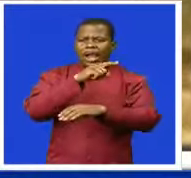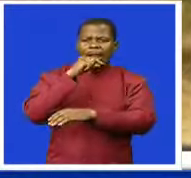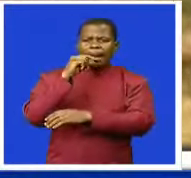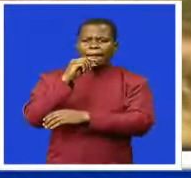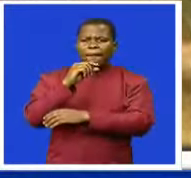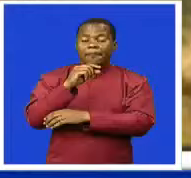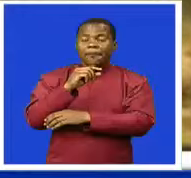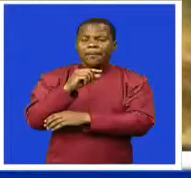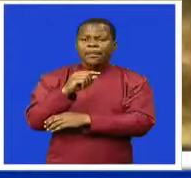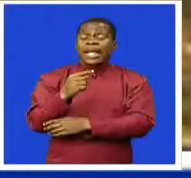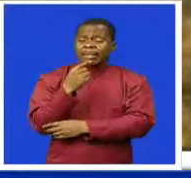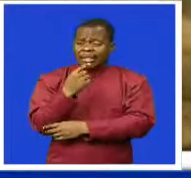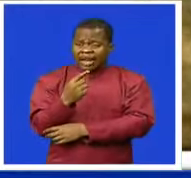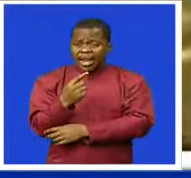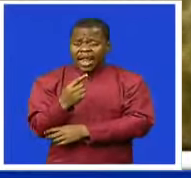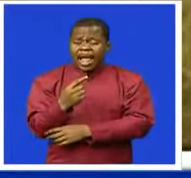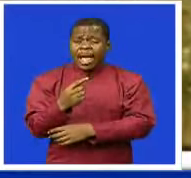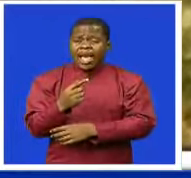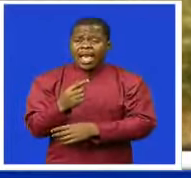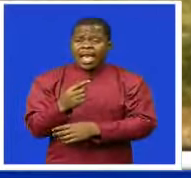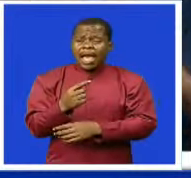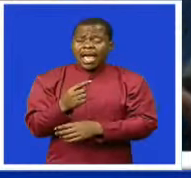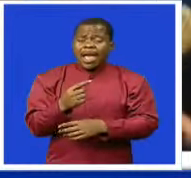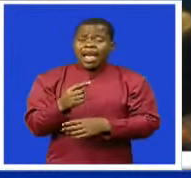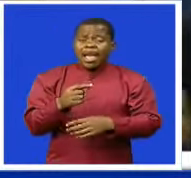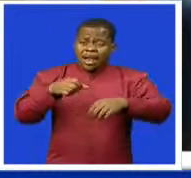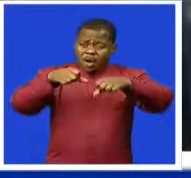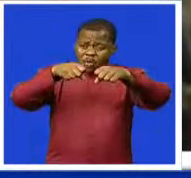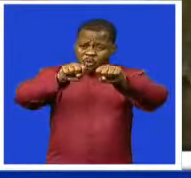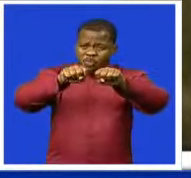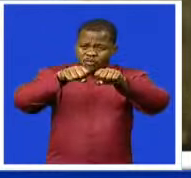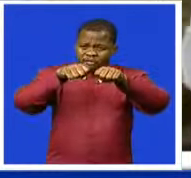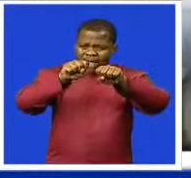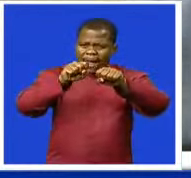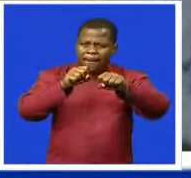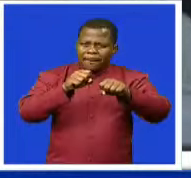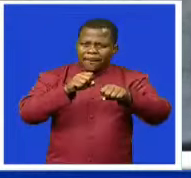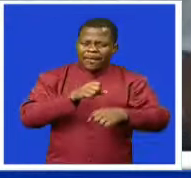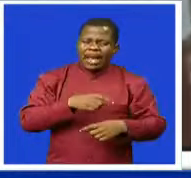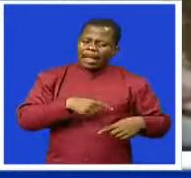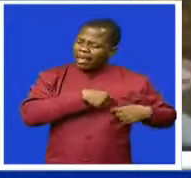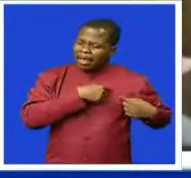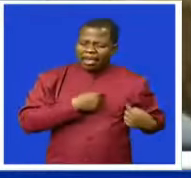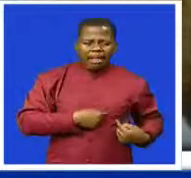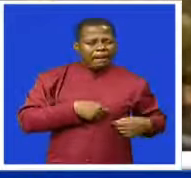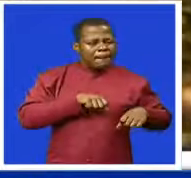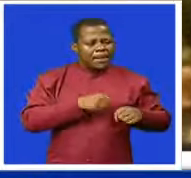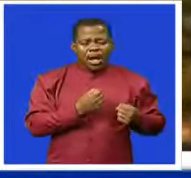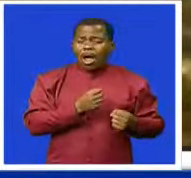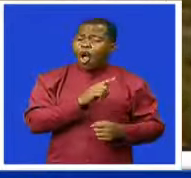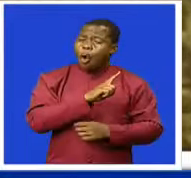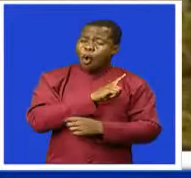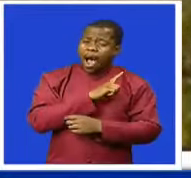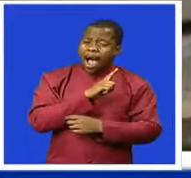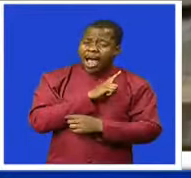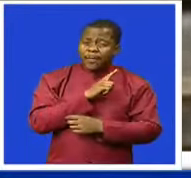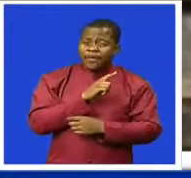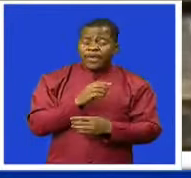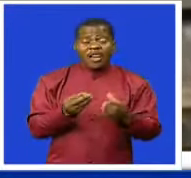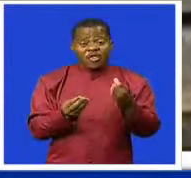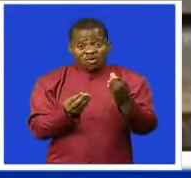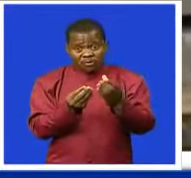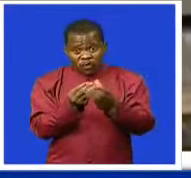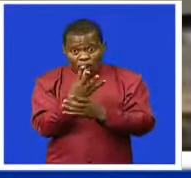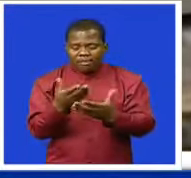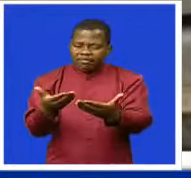ukuthi intuthuko seyifikile behluleke kuyiphatha kahle mamba uthi loko kubabuyisela emuva bayinkundla siyafika